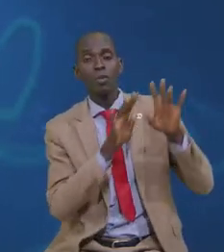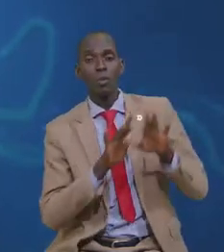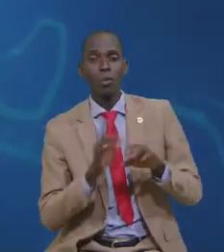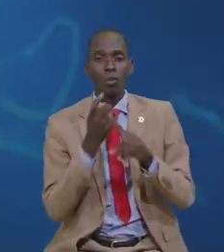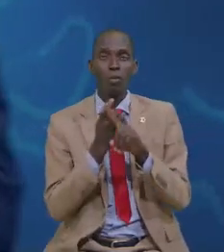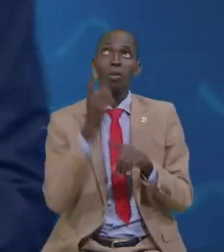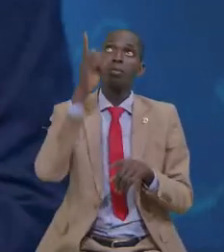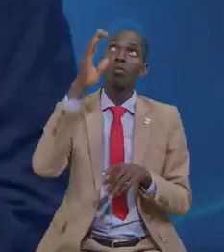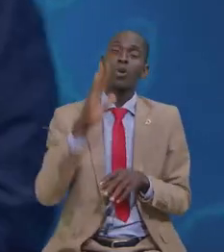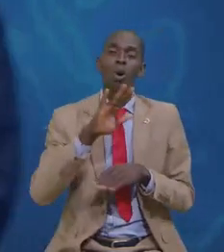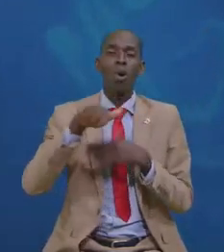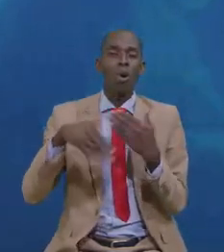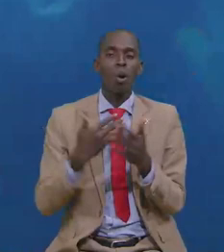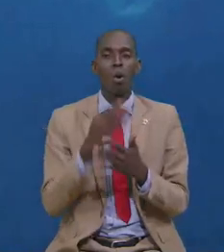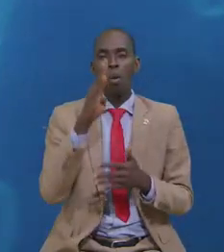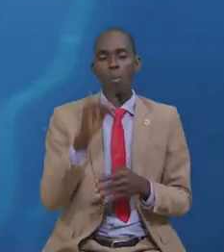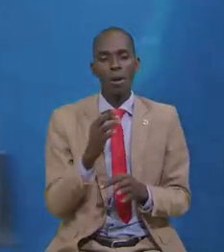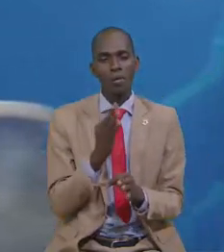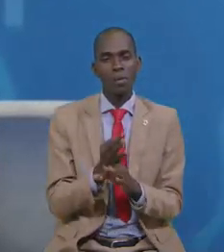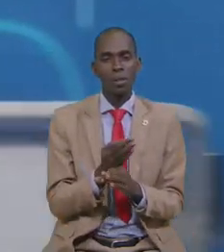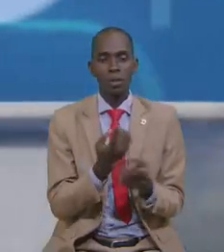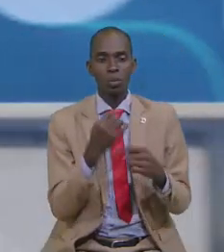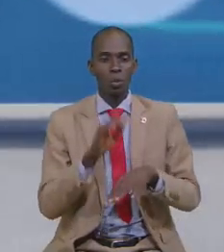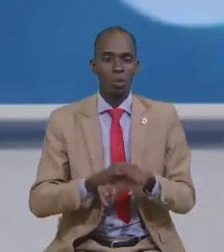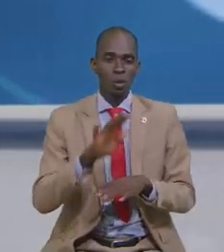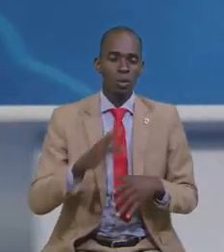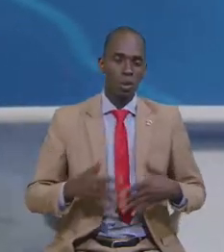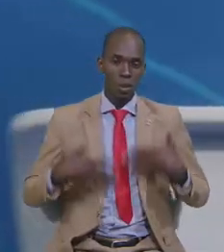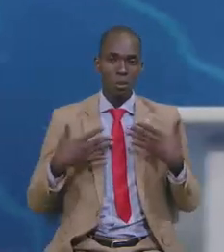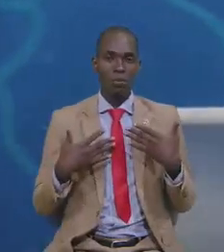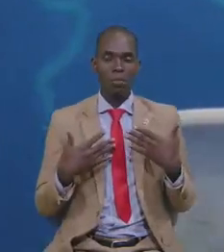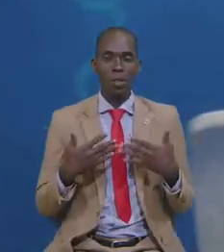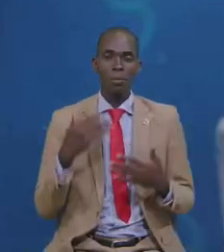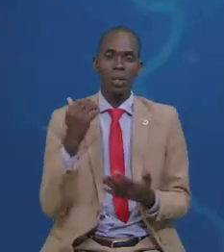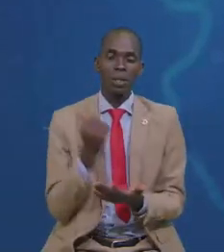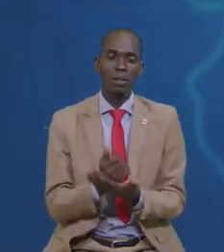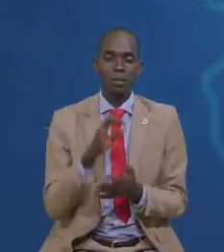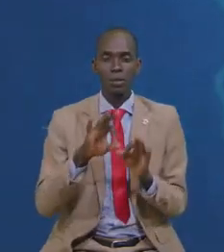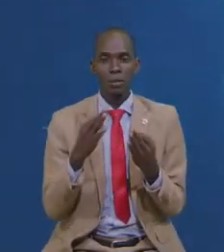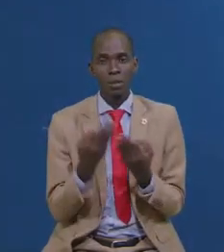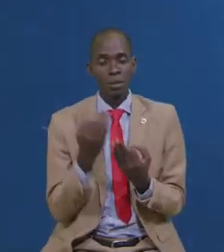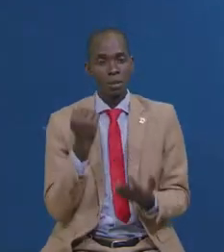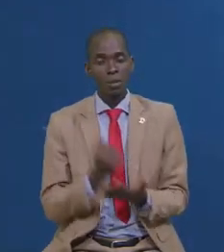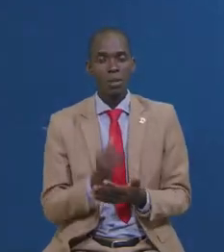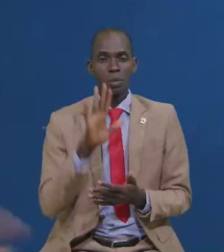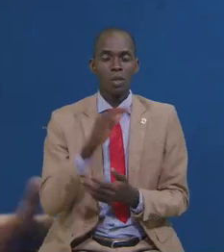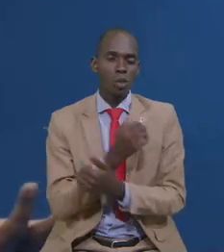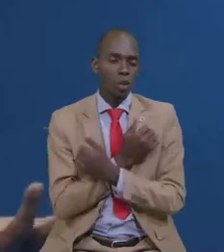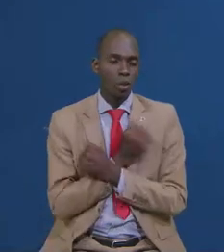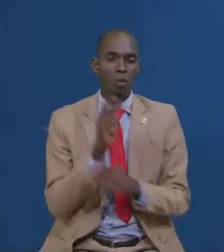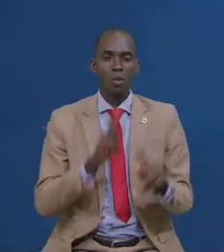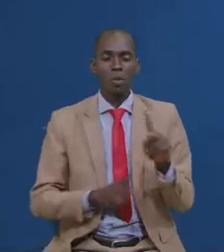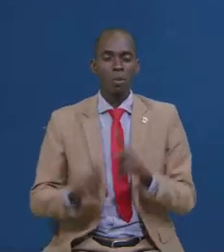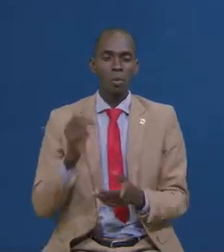qui coulent de Dieu par la foi. Venant sur votre vie, sur votre famille, sur